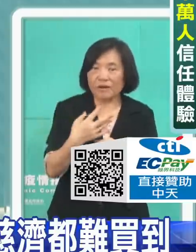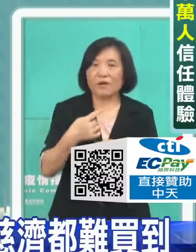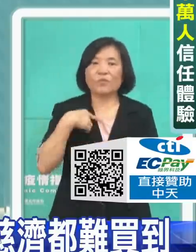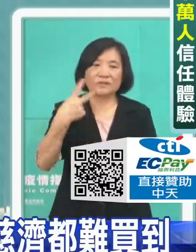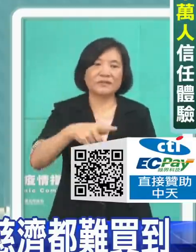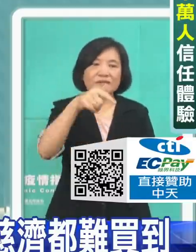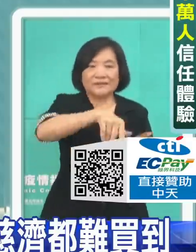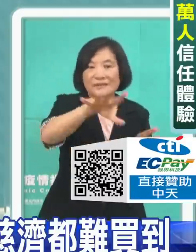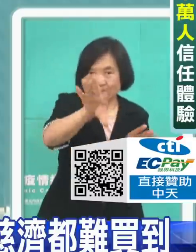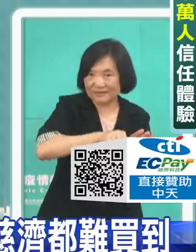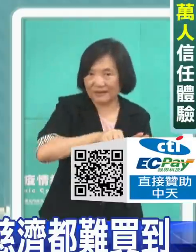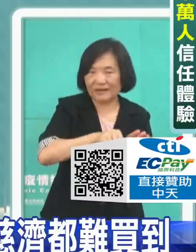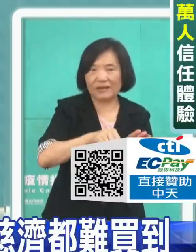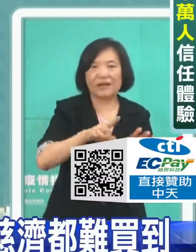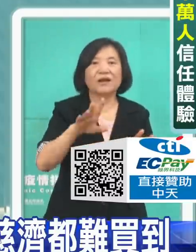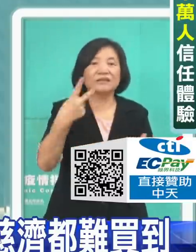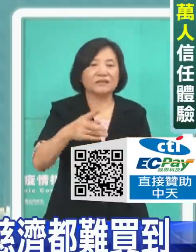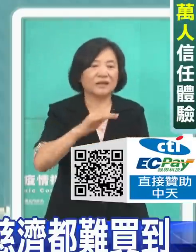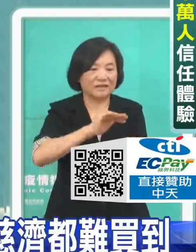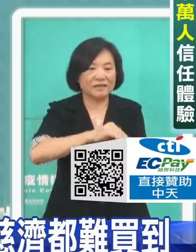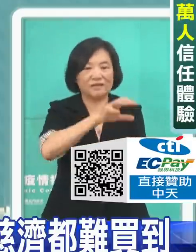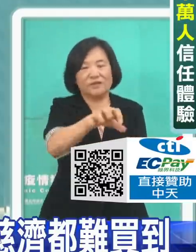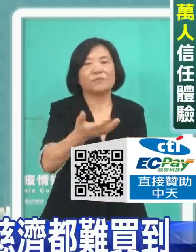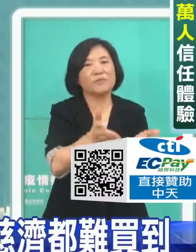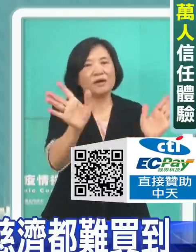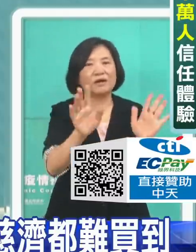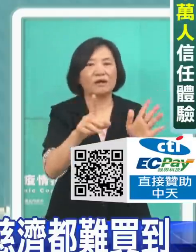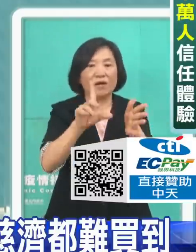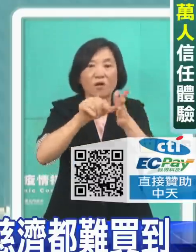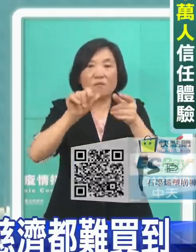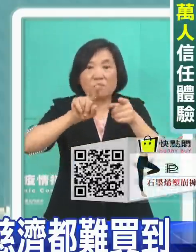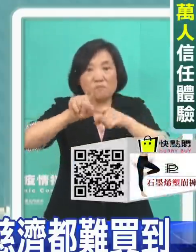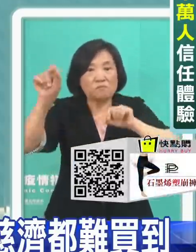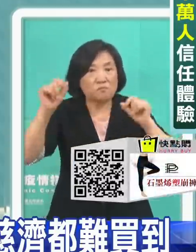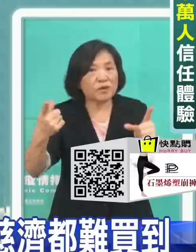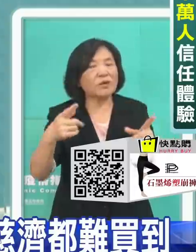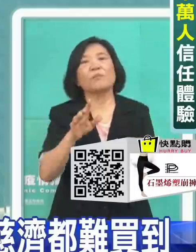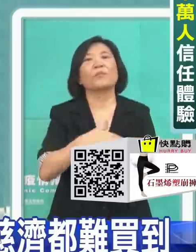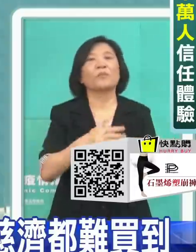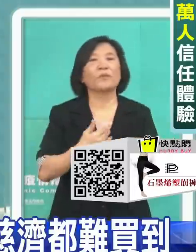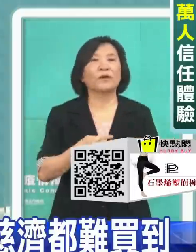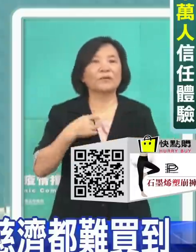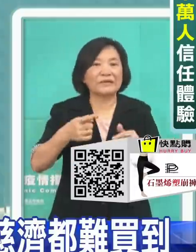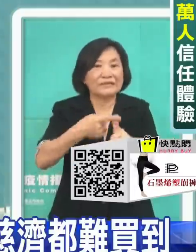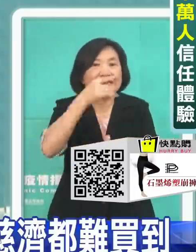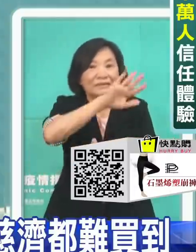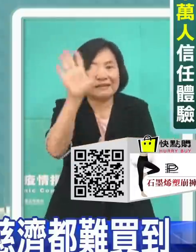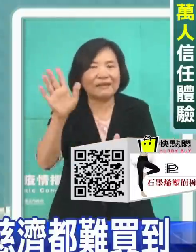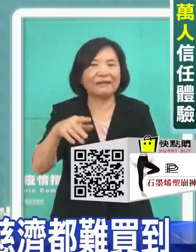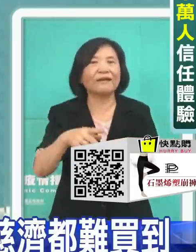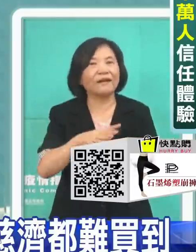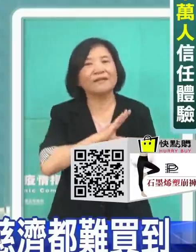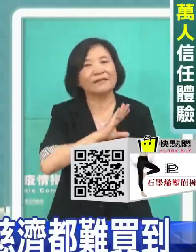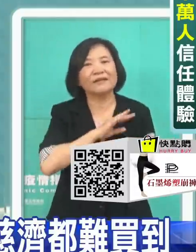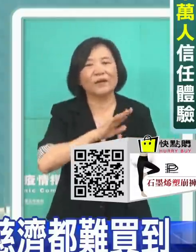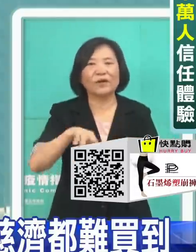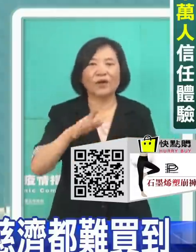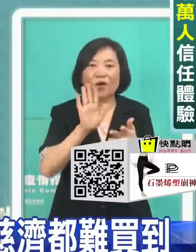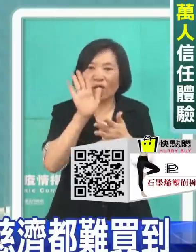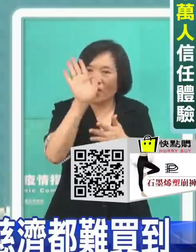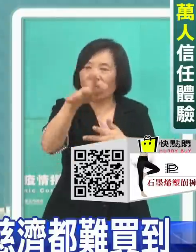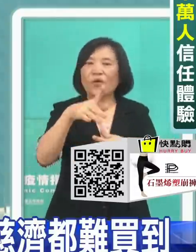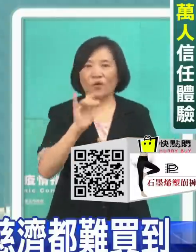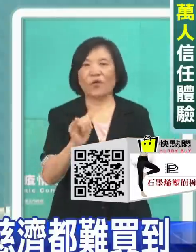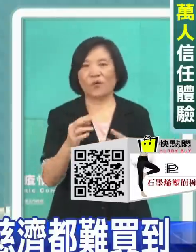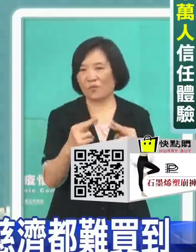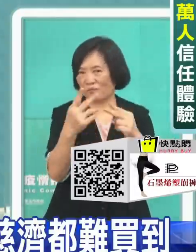再去下载，那这样呢就不会产生这个误差哈。所以我想啊，第一次有这种情况，我们后续就